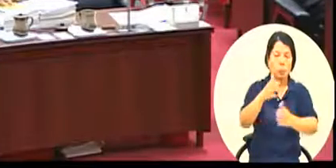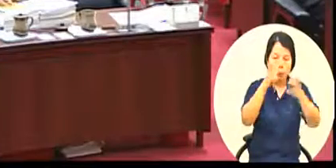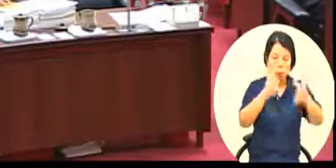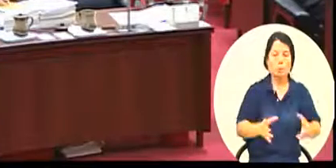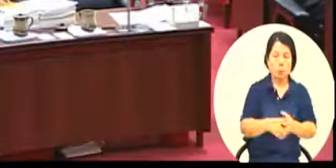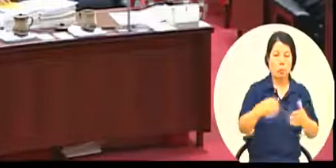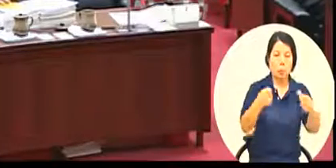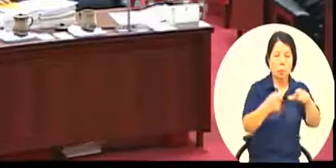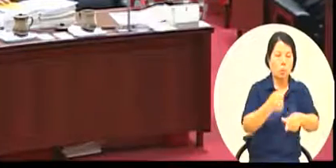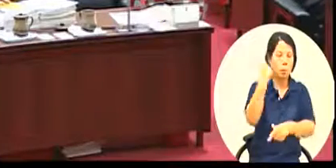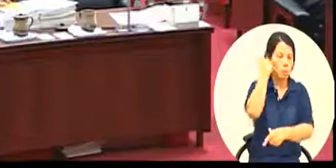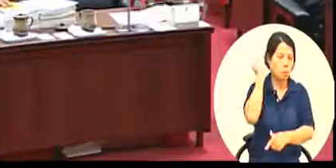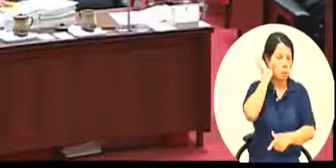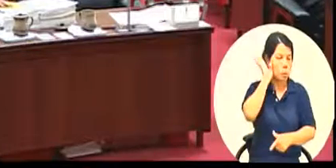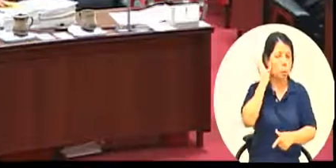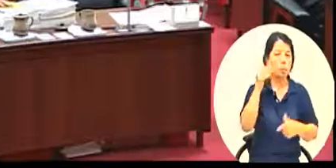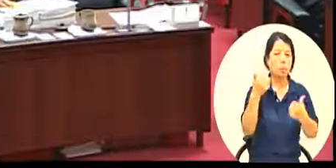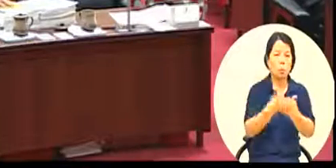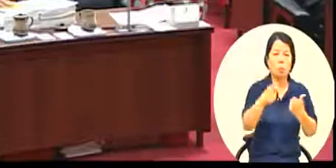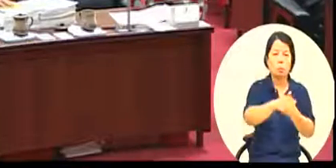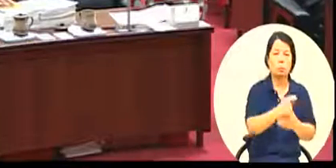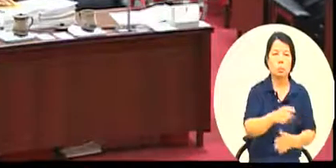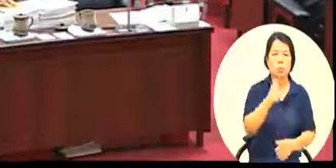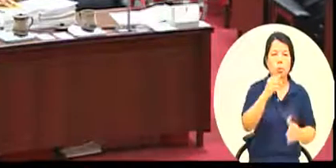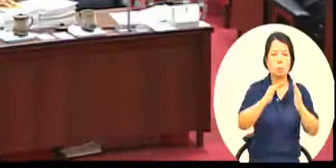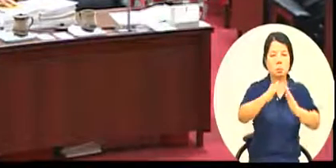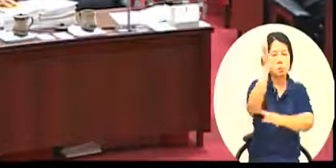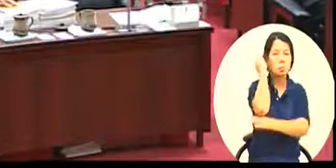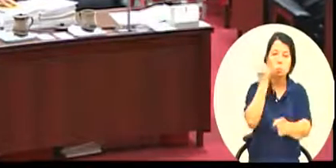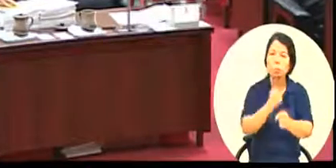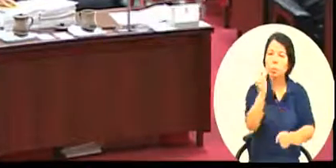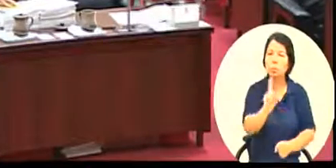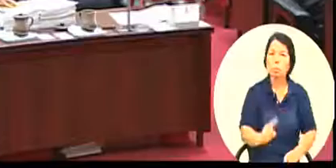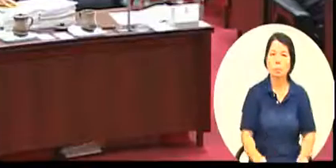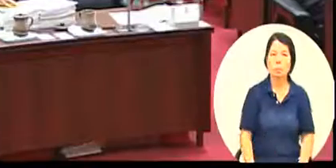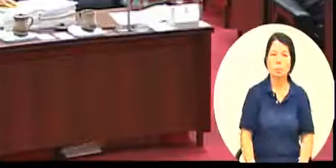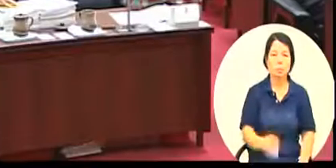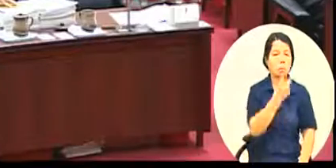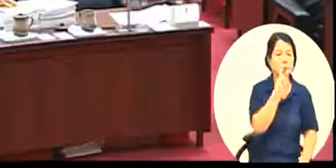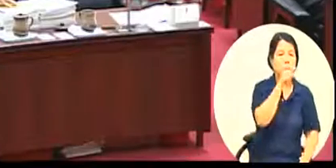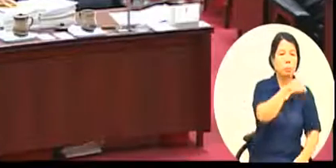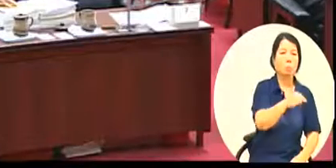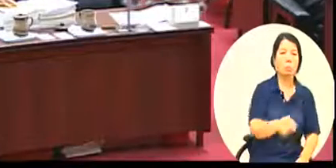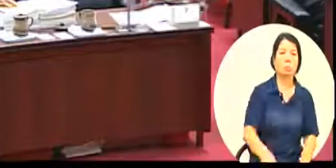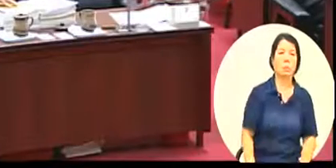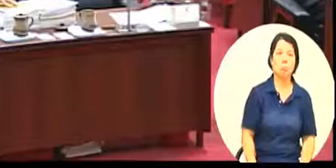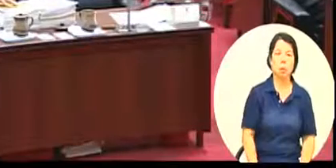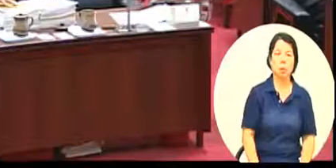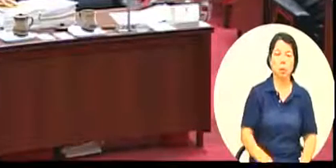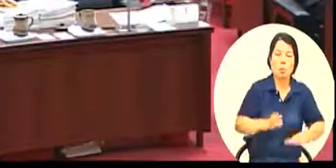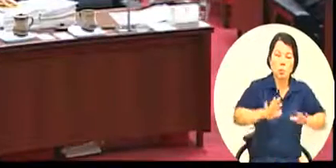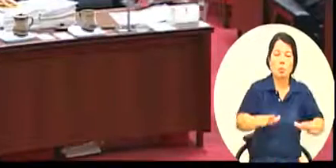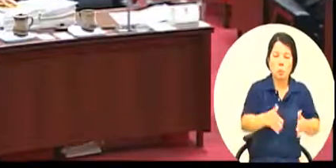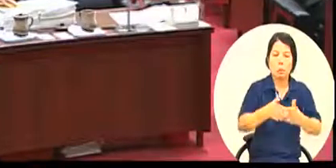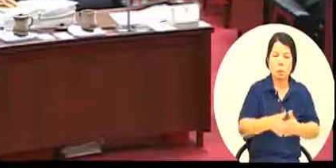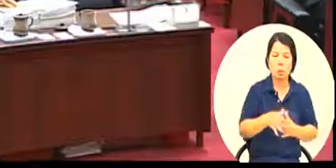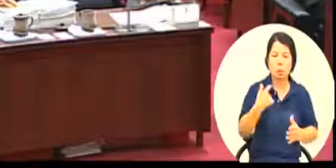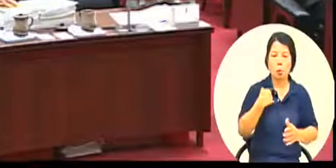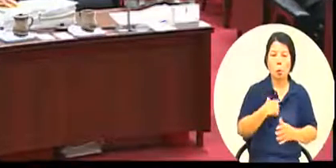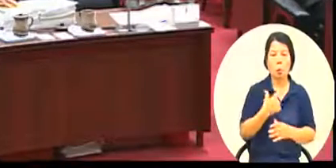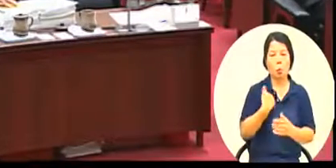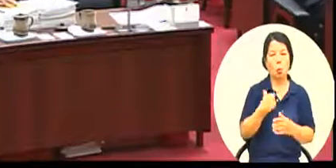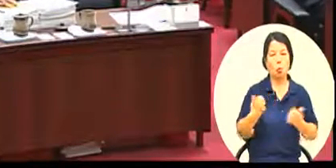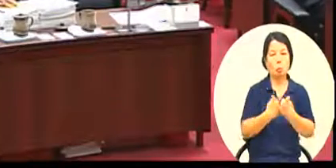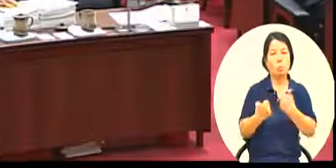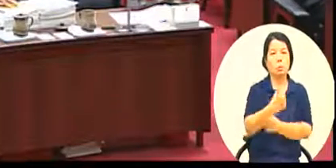你今天政府的作为是什么？我看到现在的政府的作为，中央政府的作为，我能够今天来讲，身为地方的民意代表，